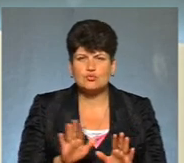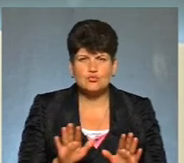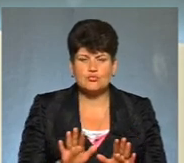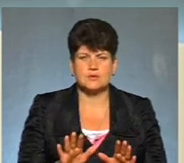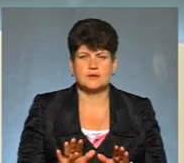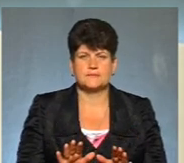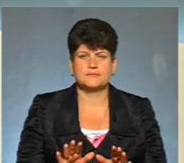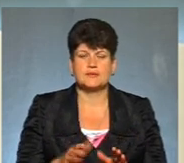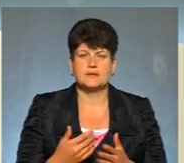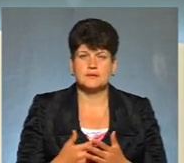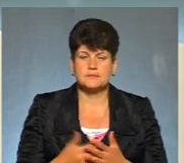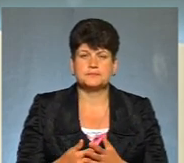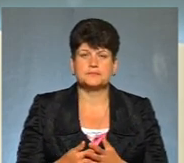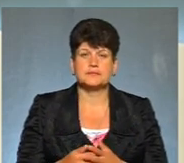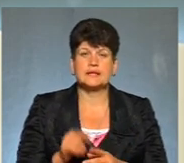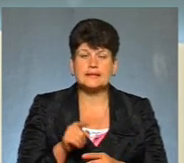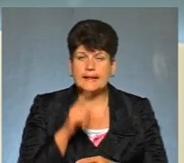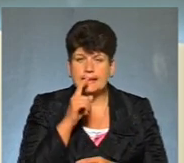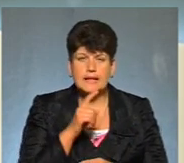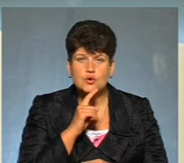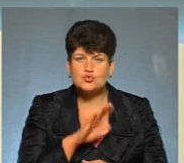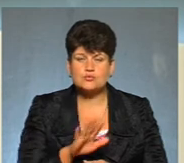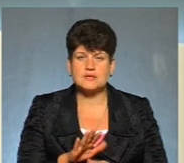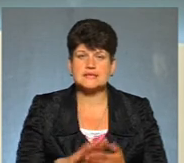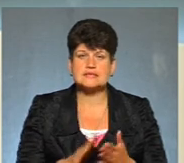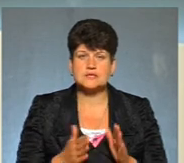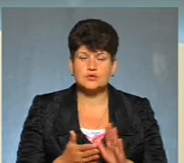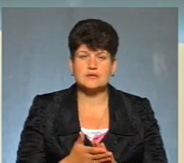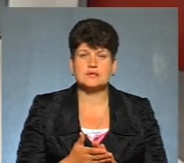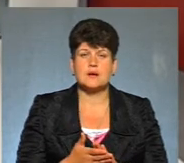речі, ось таке нерозуміння ситуації, така